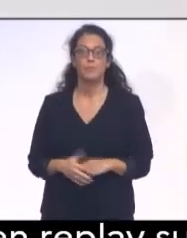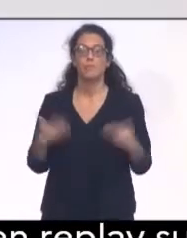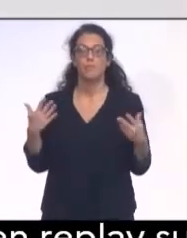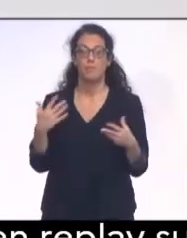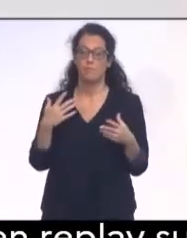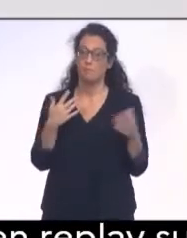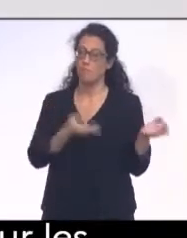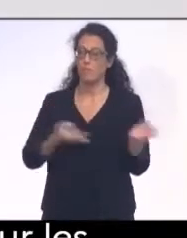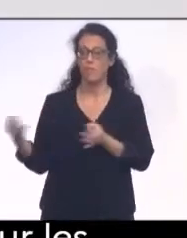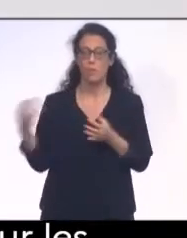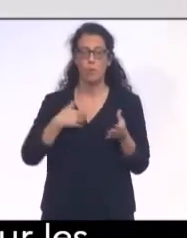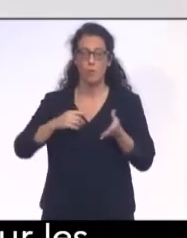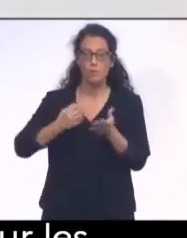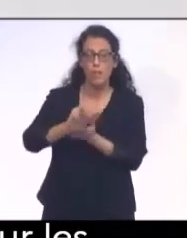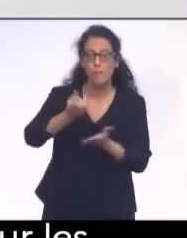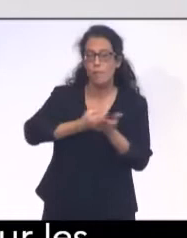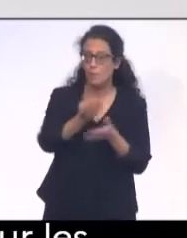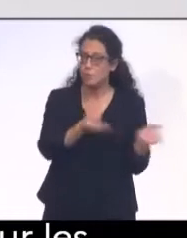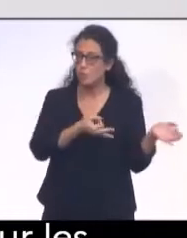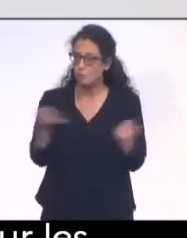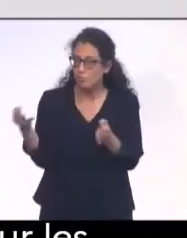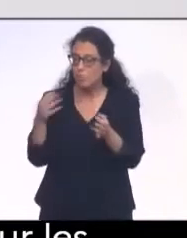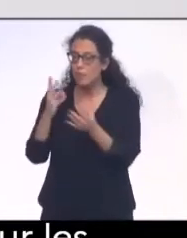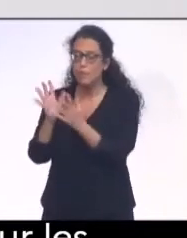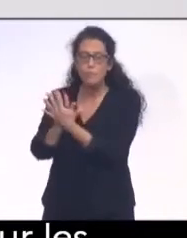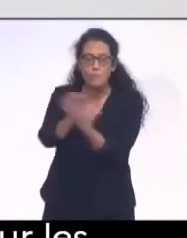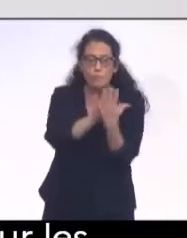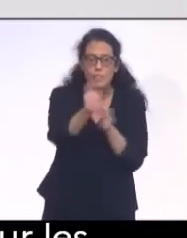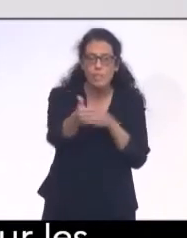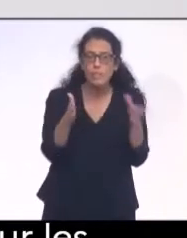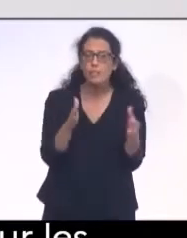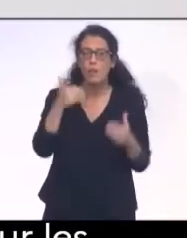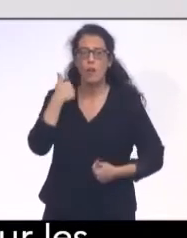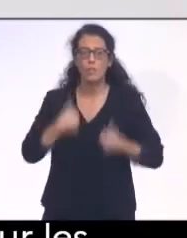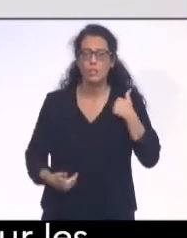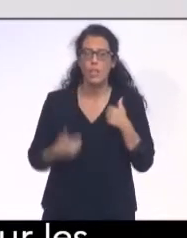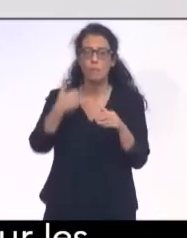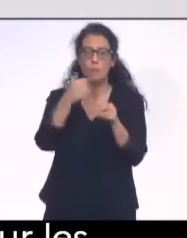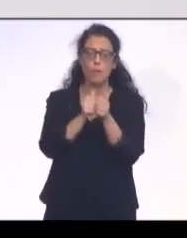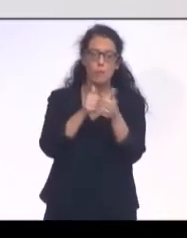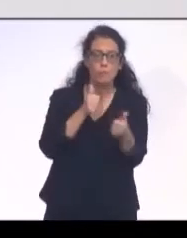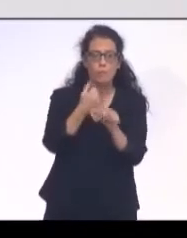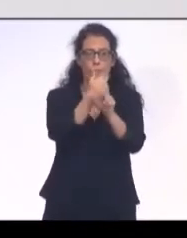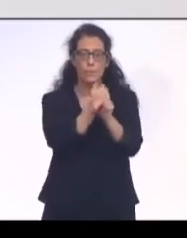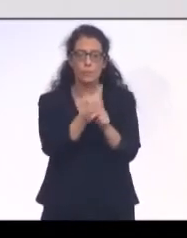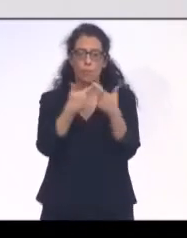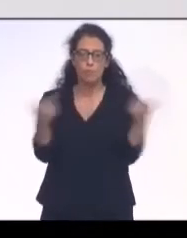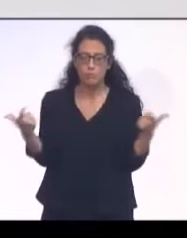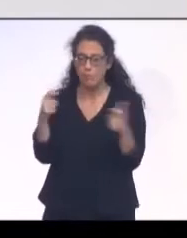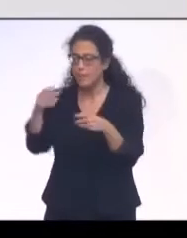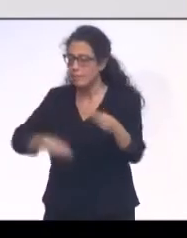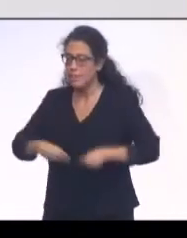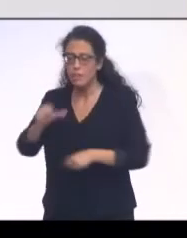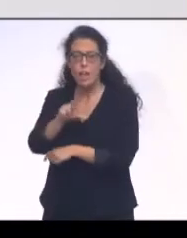réguliers avec l'ensemble des acteurs du secteur du handicap par visioconférence hebdomadaire. Les directeurs d'ARS, les organismes